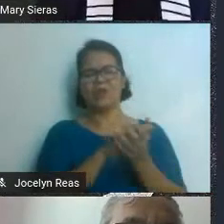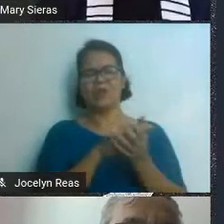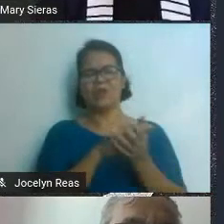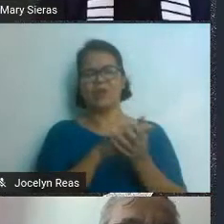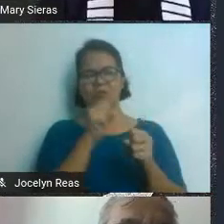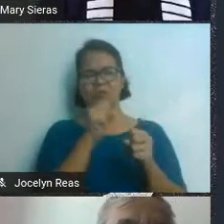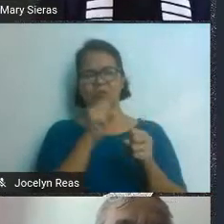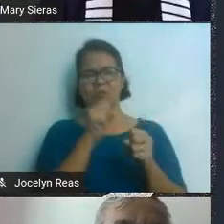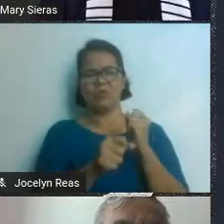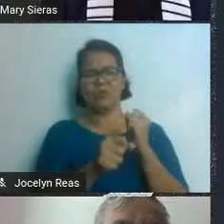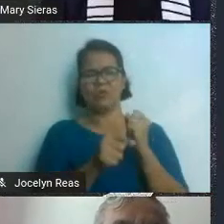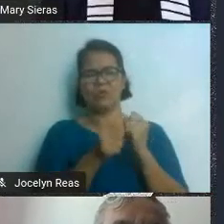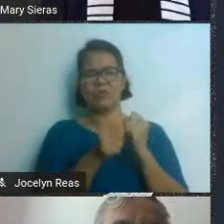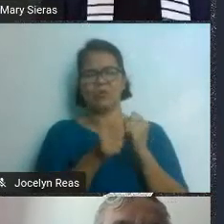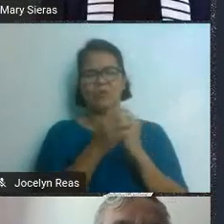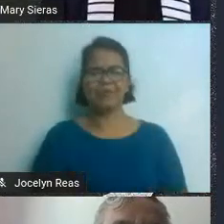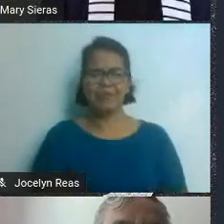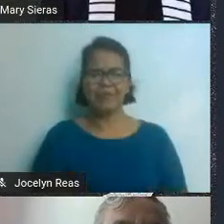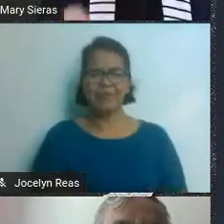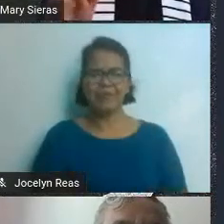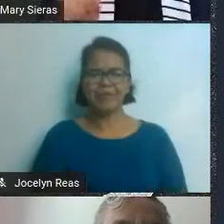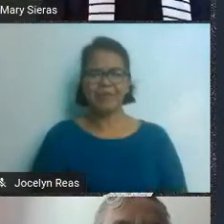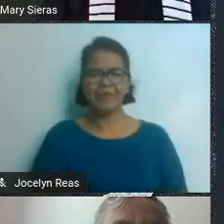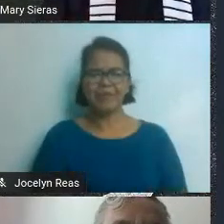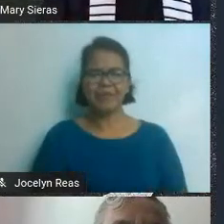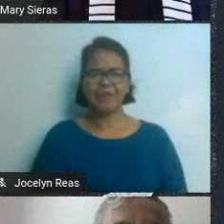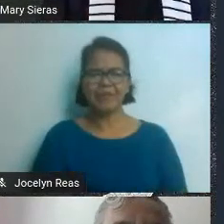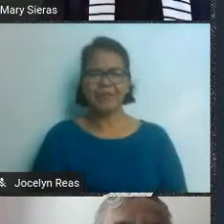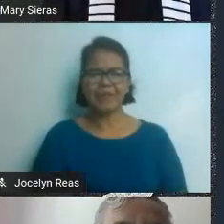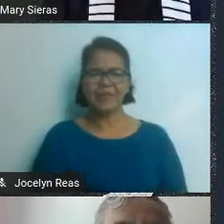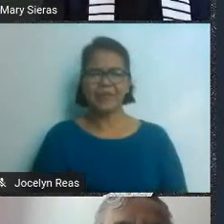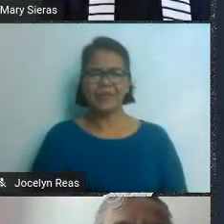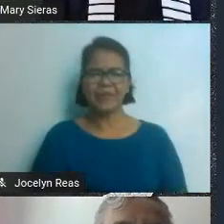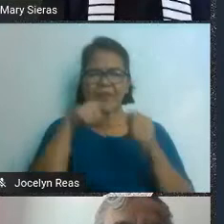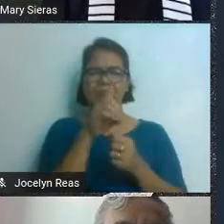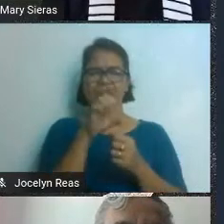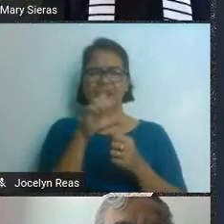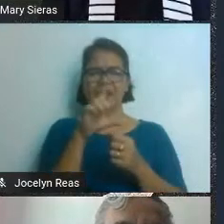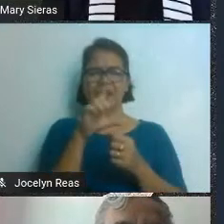dapat po ba daw sa DLL naka-indicate po ang